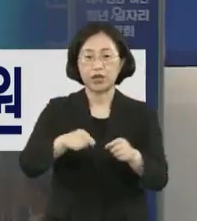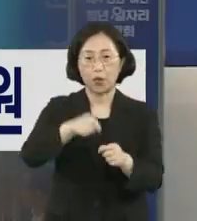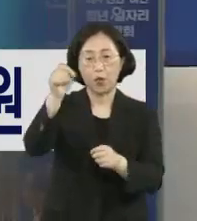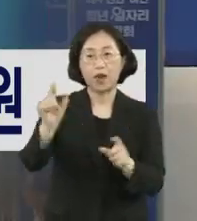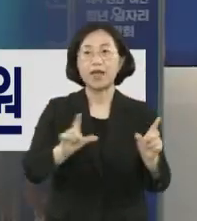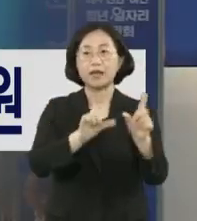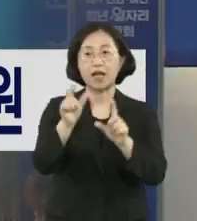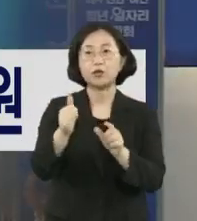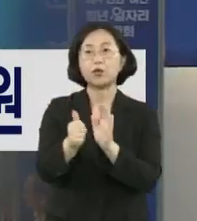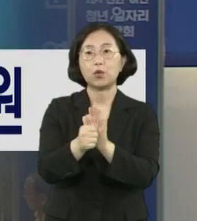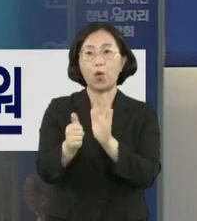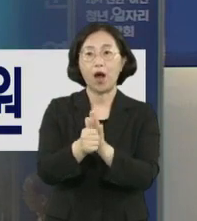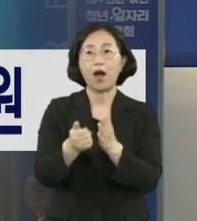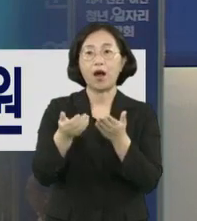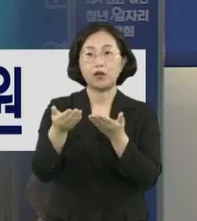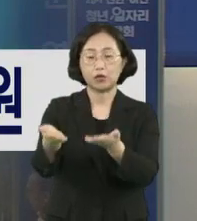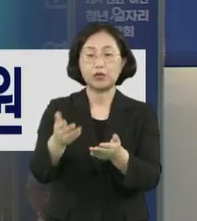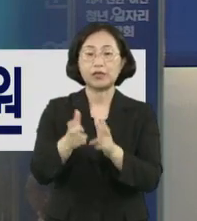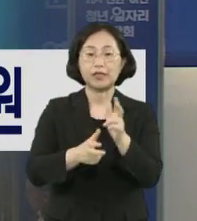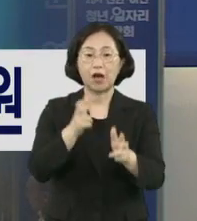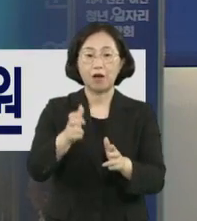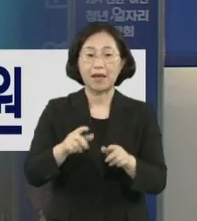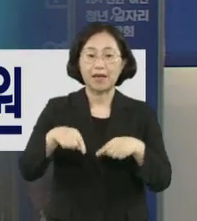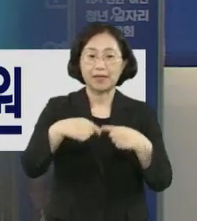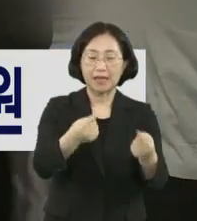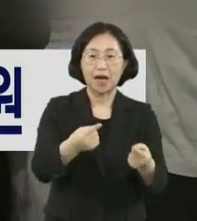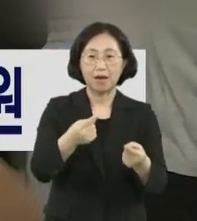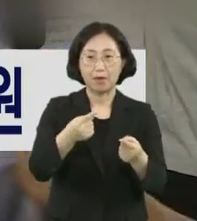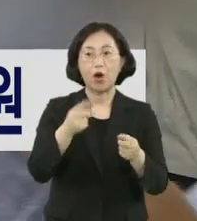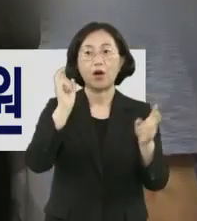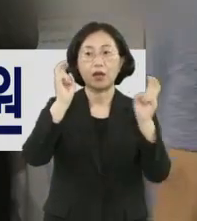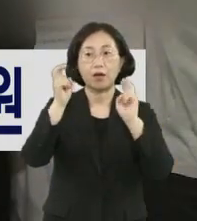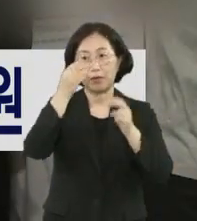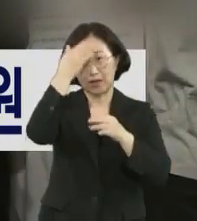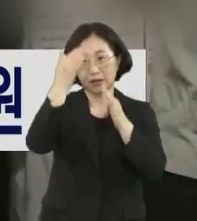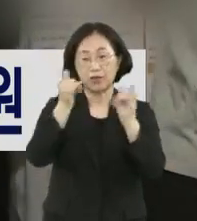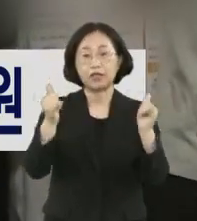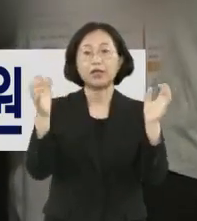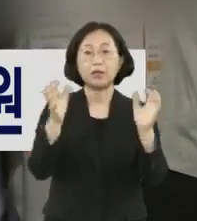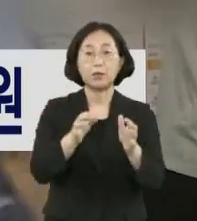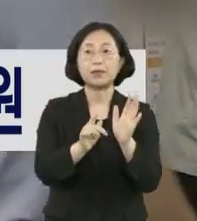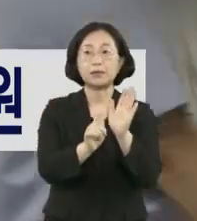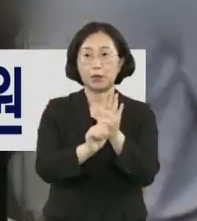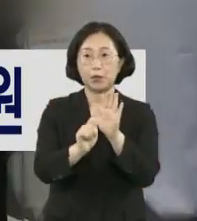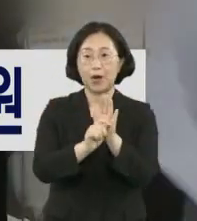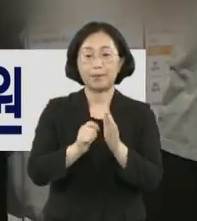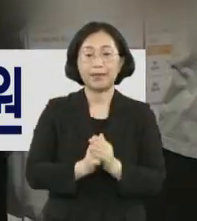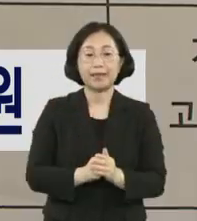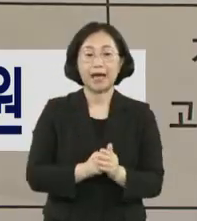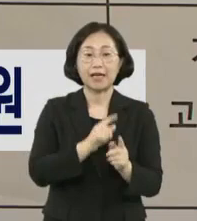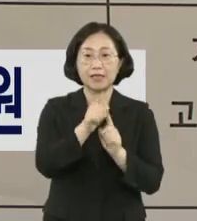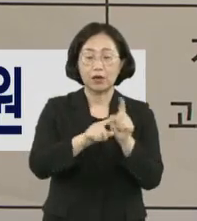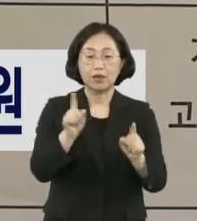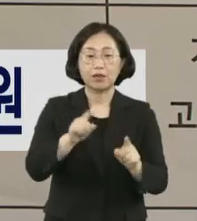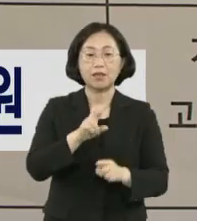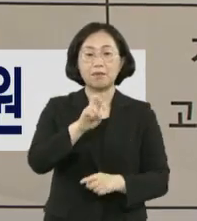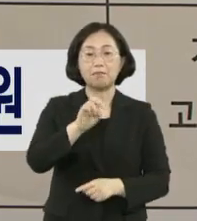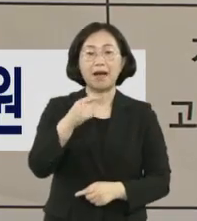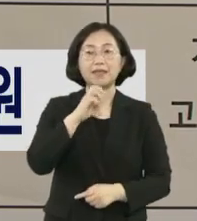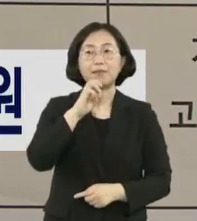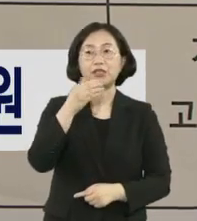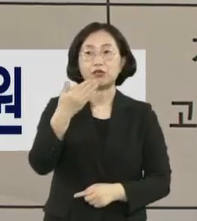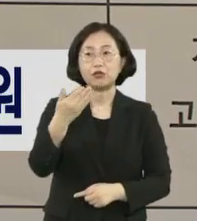지역주도형 일자리 사업에 참여 기업과 청년을 모집합니다. 지원 분야는 도내 만 39세